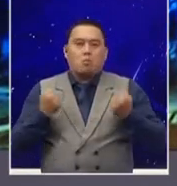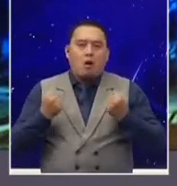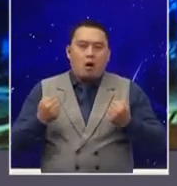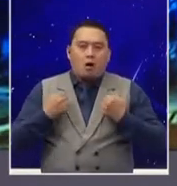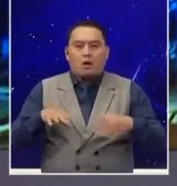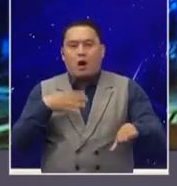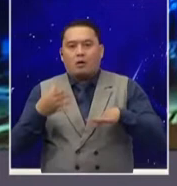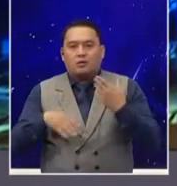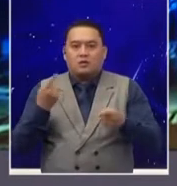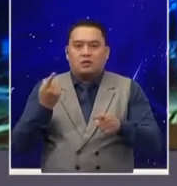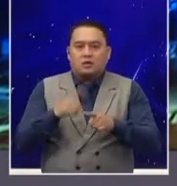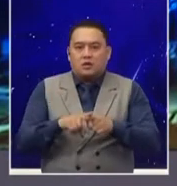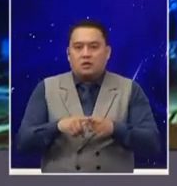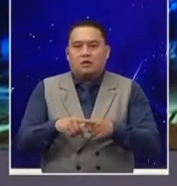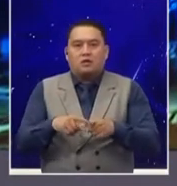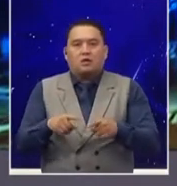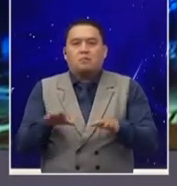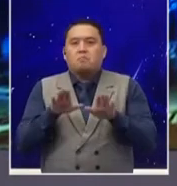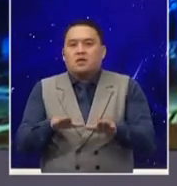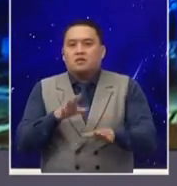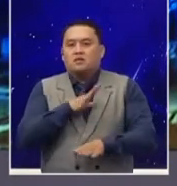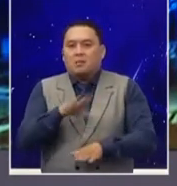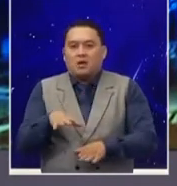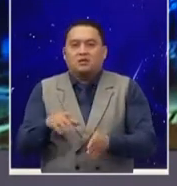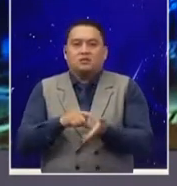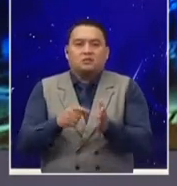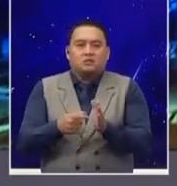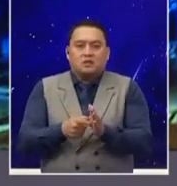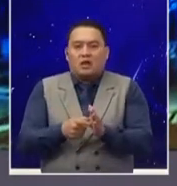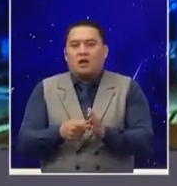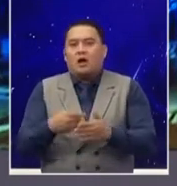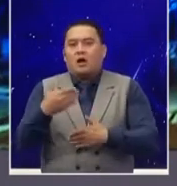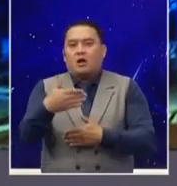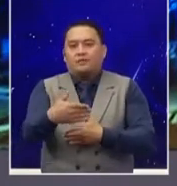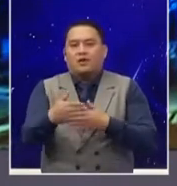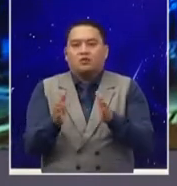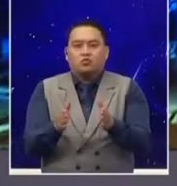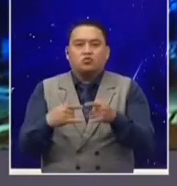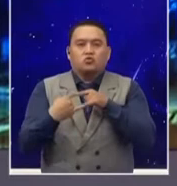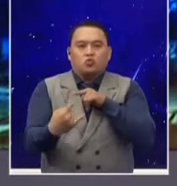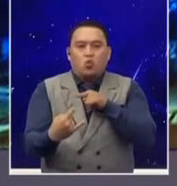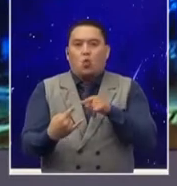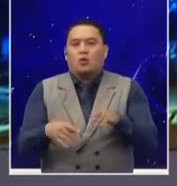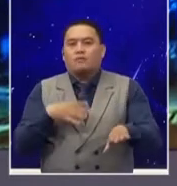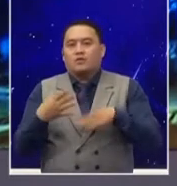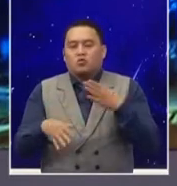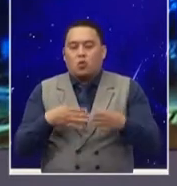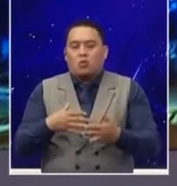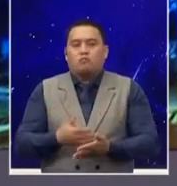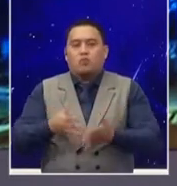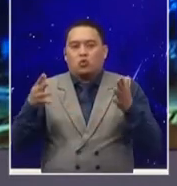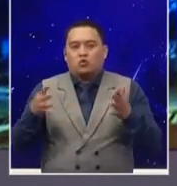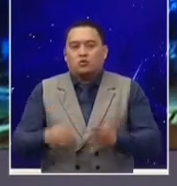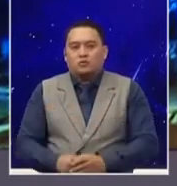спортсменов, отрабатывать технику было негде за неимением зала и спортивного снаряжения. Соответственно, и наверстывать придется намного